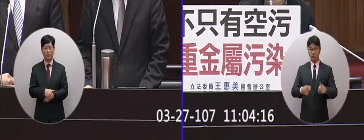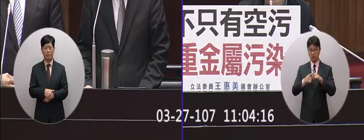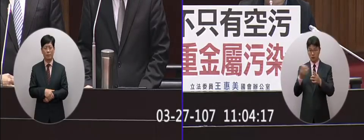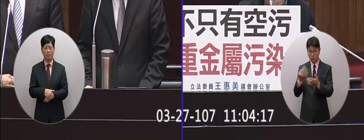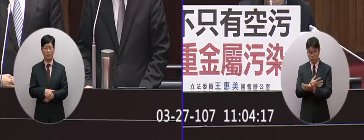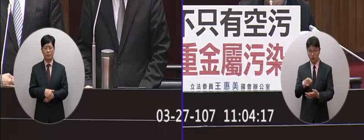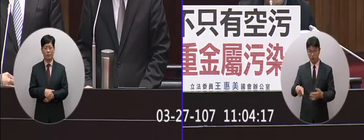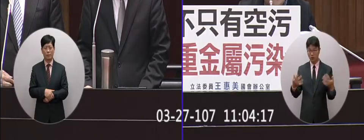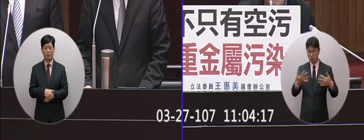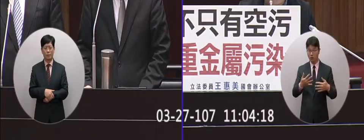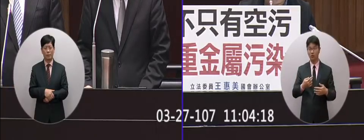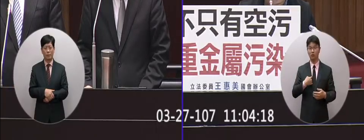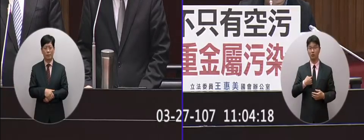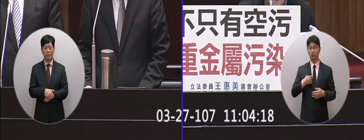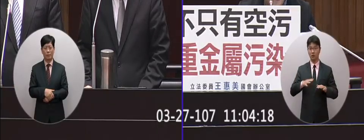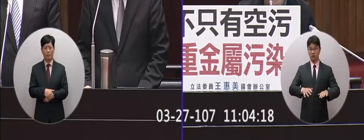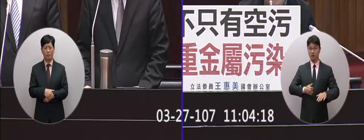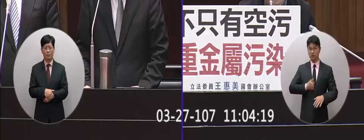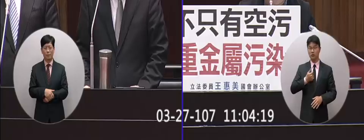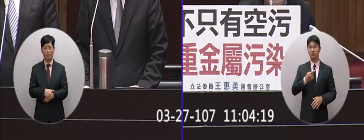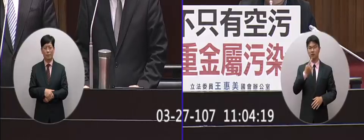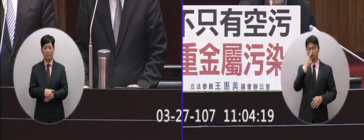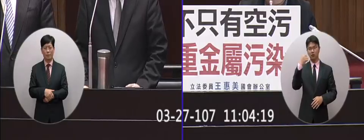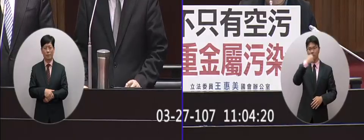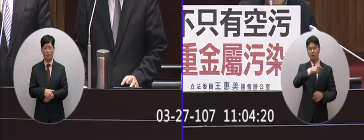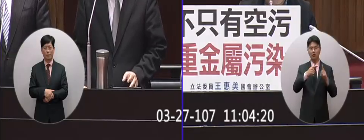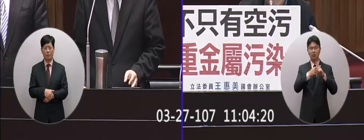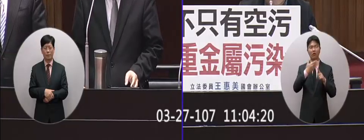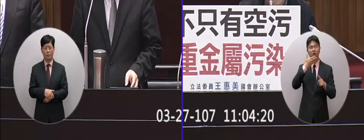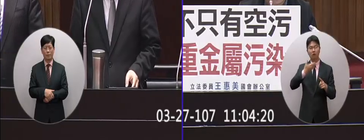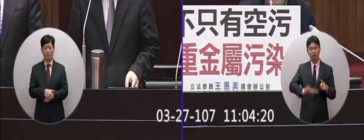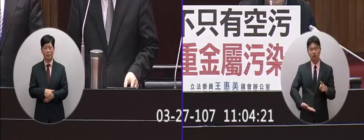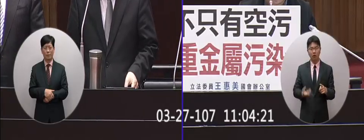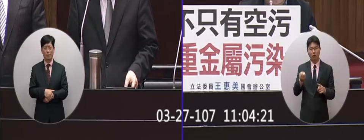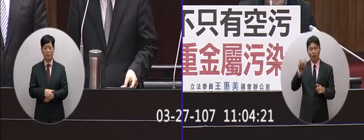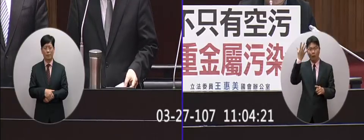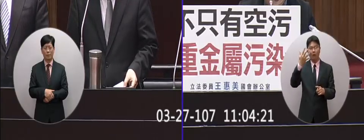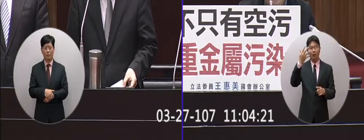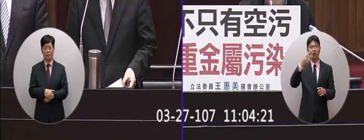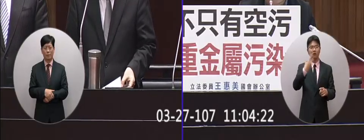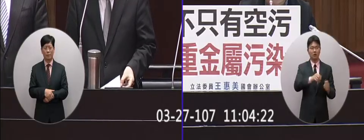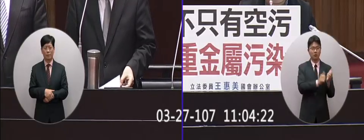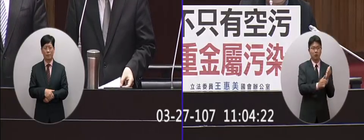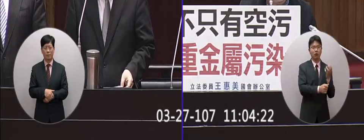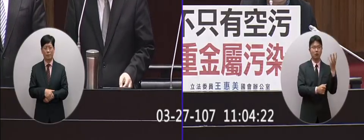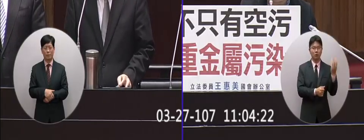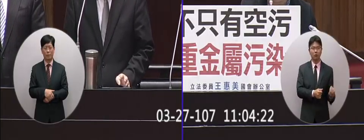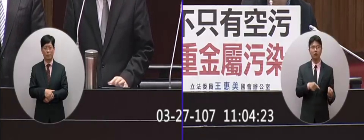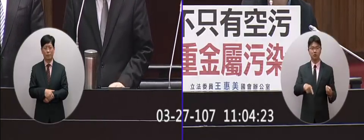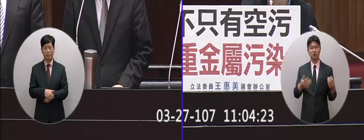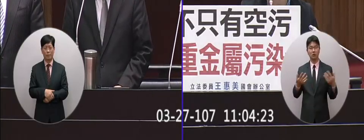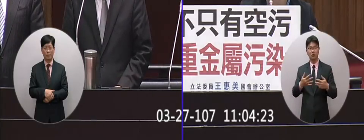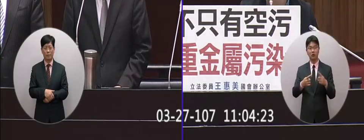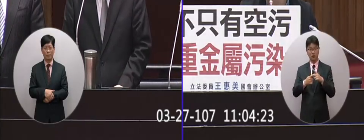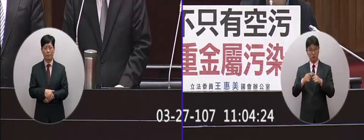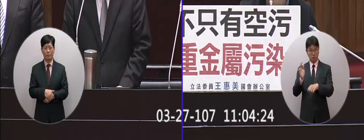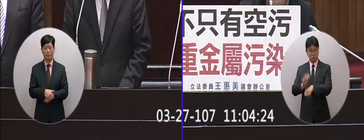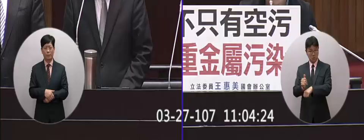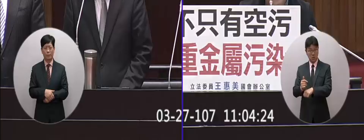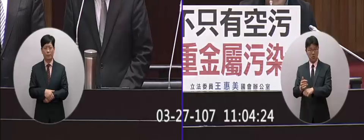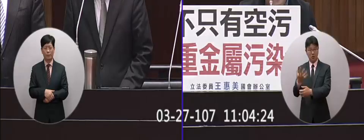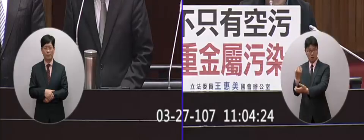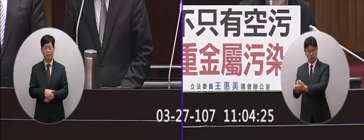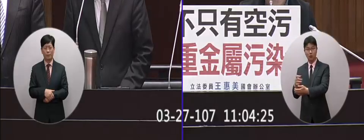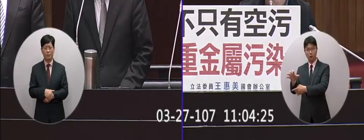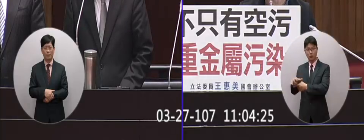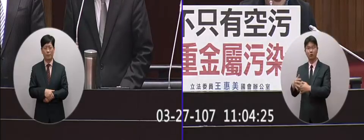我们要回到现实面，台湾人口快速老化，而且少子化的状况，我们怎么样把人才留在农村？